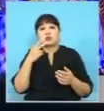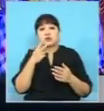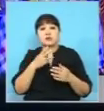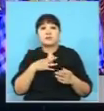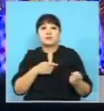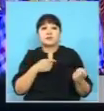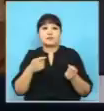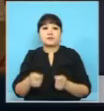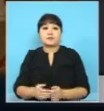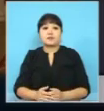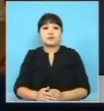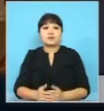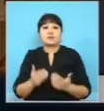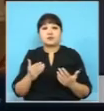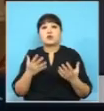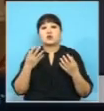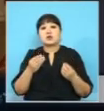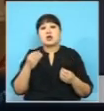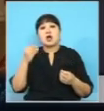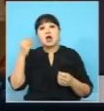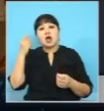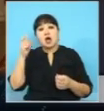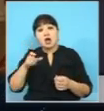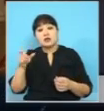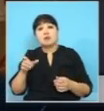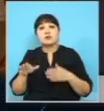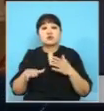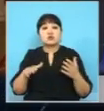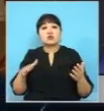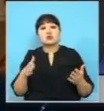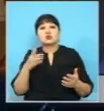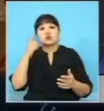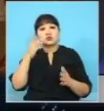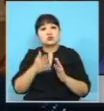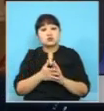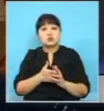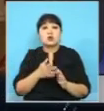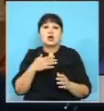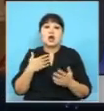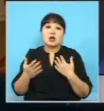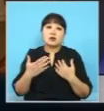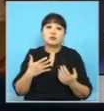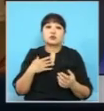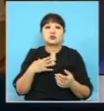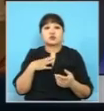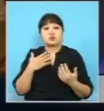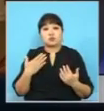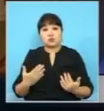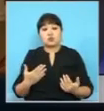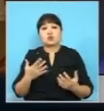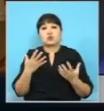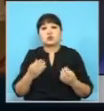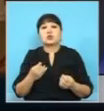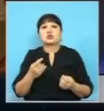қойылды. Бүгін күнде адамдардың арасындағы бір-біріне деген сүйіспеншілік, бір-біріне деген қарым-қатынастық, бүгін